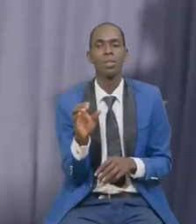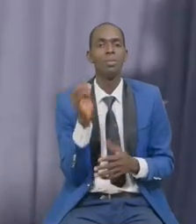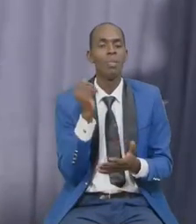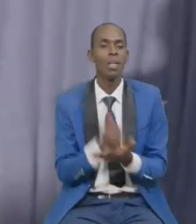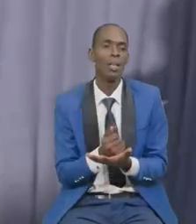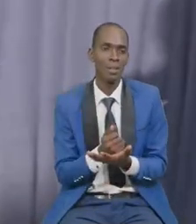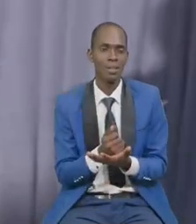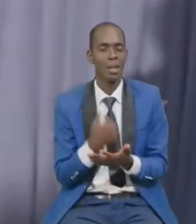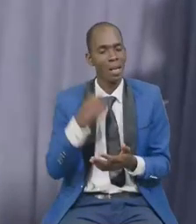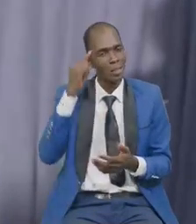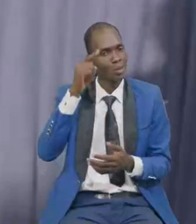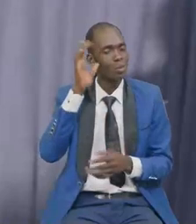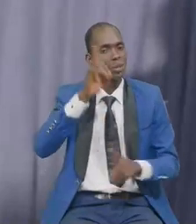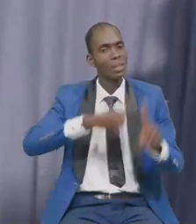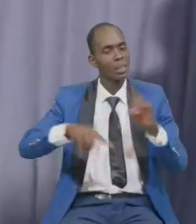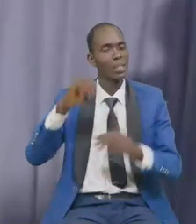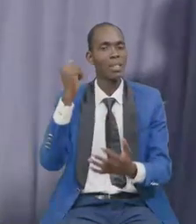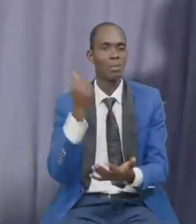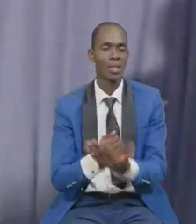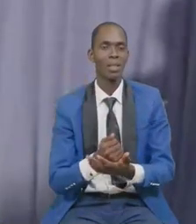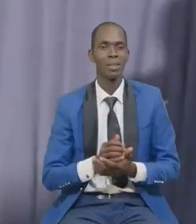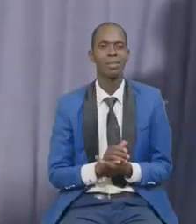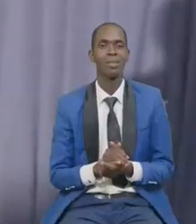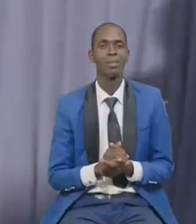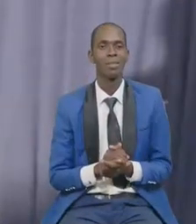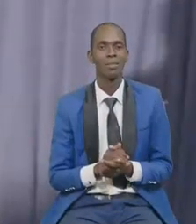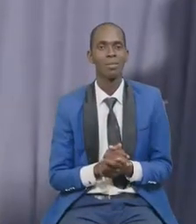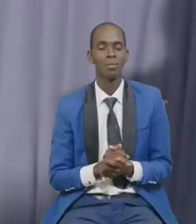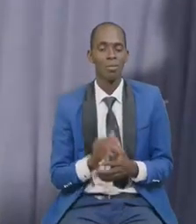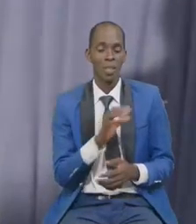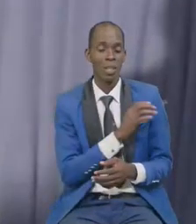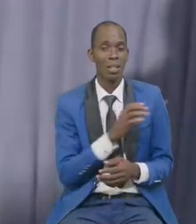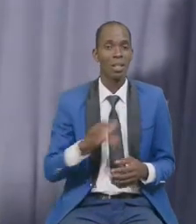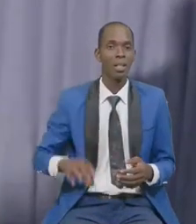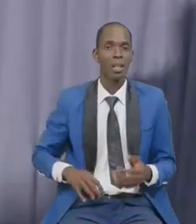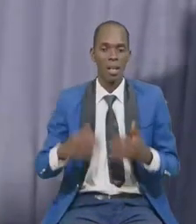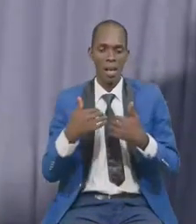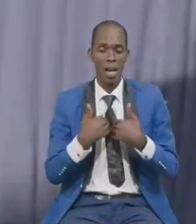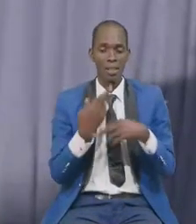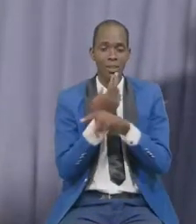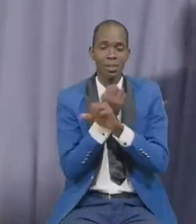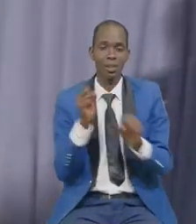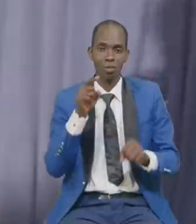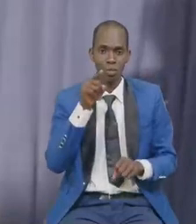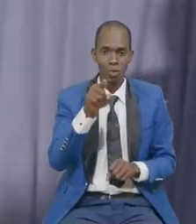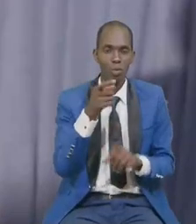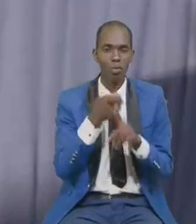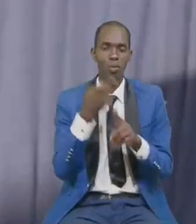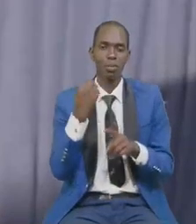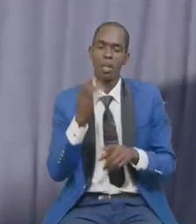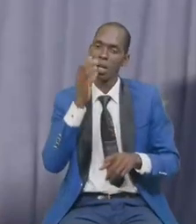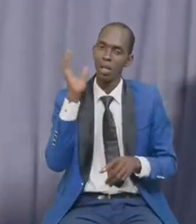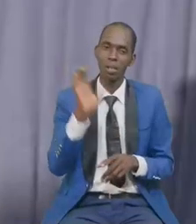que quelqu'un va crier Amen là-bas. Christ nous t'a racheté de la malédiction.